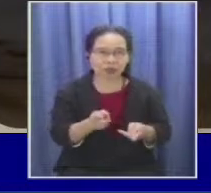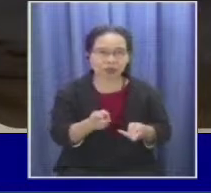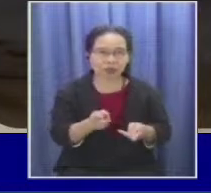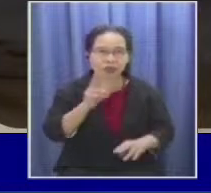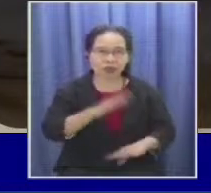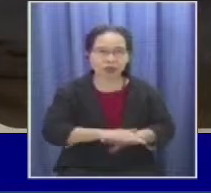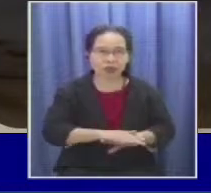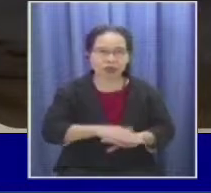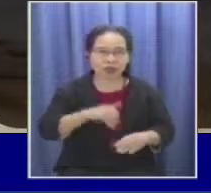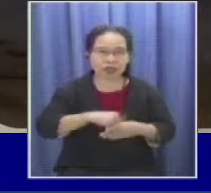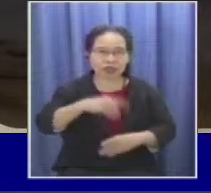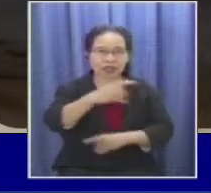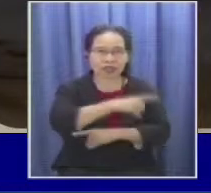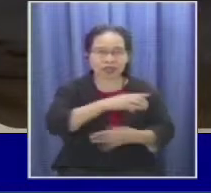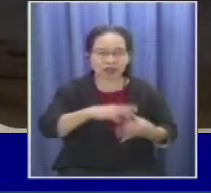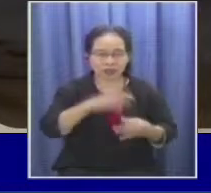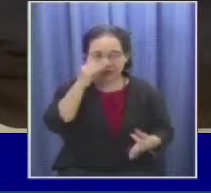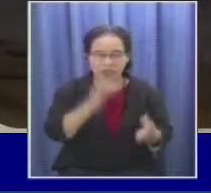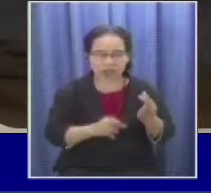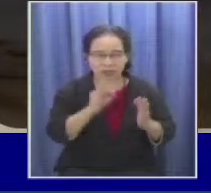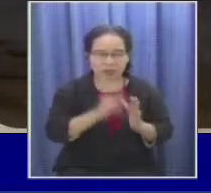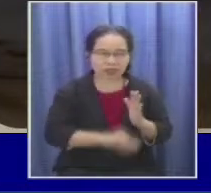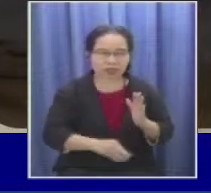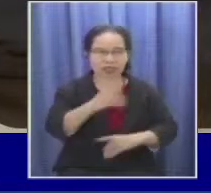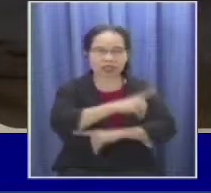tiara inipa Bɛka no